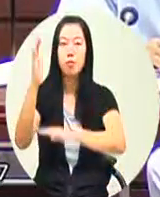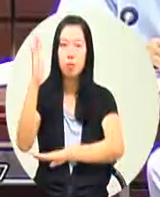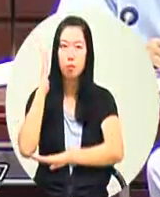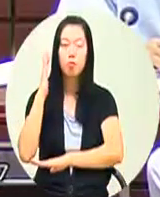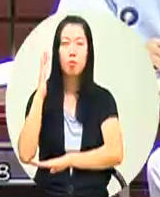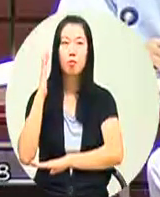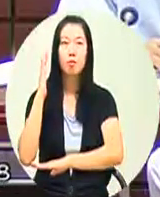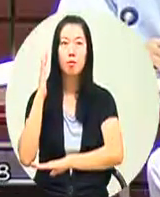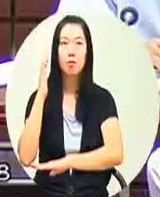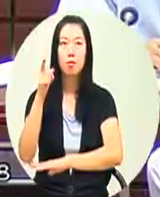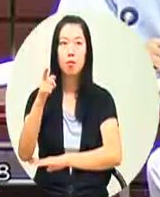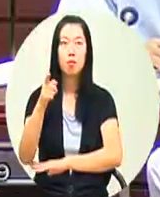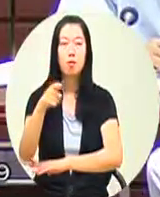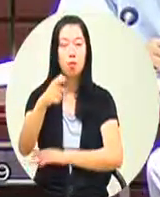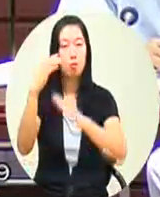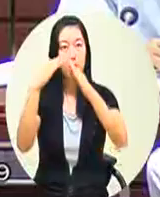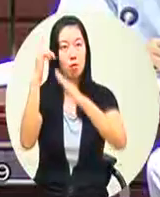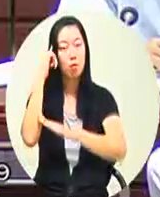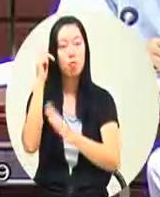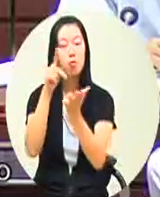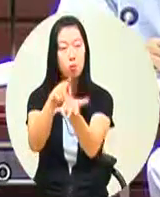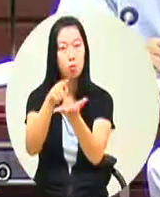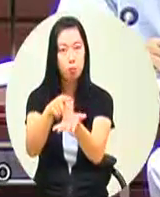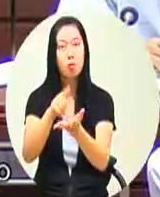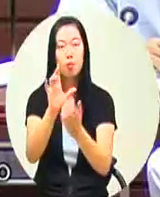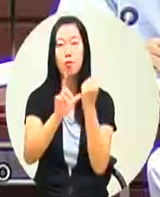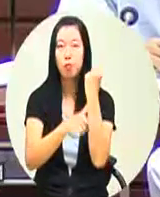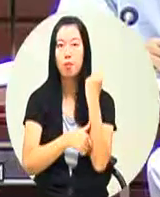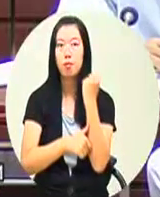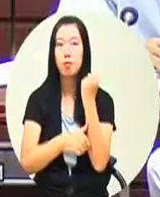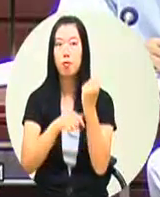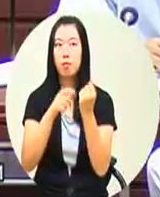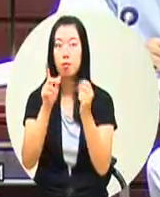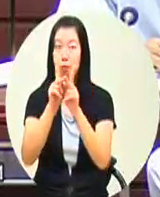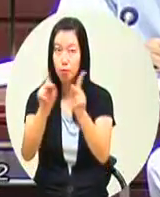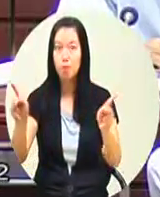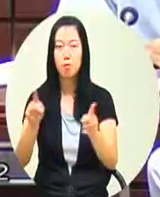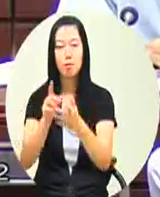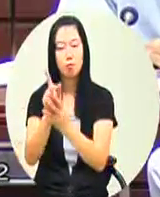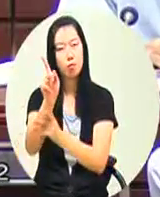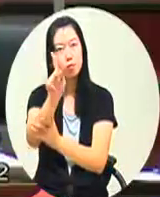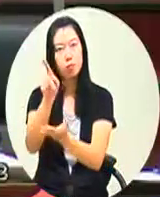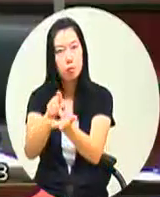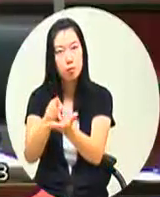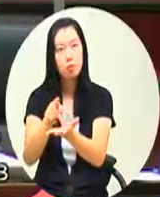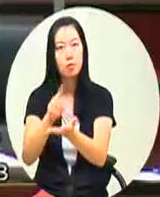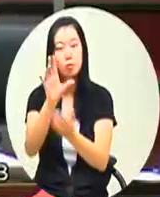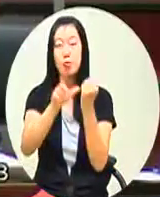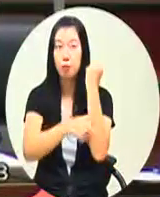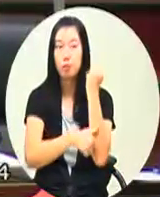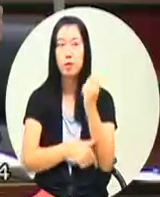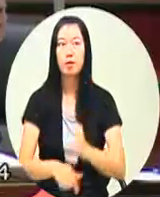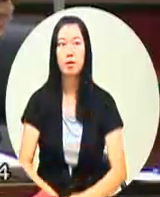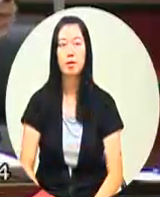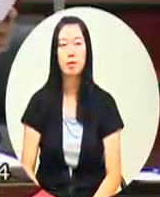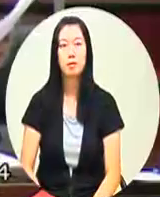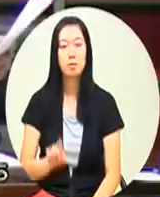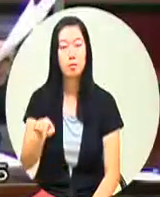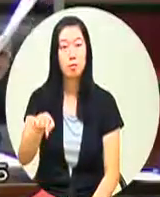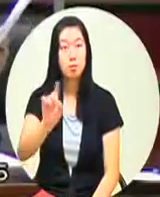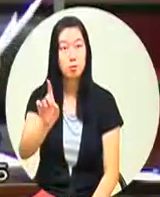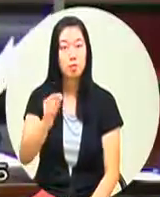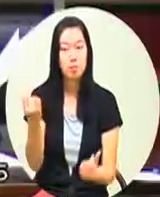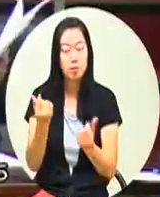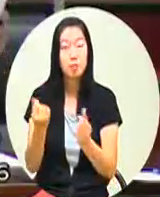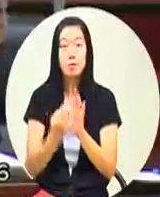以就在这里用出租的方式，承租的方式。 承租的方式。 对。 所以那个性质是什么性质？就是类似